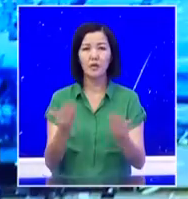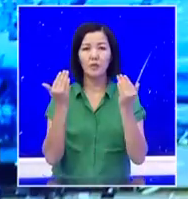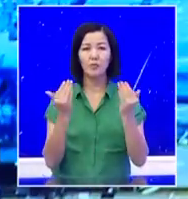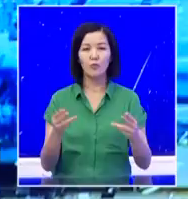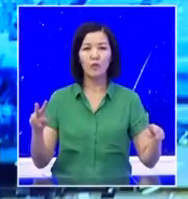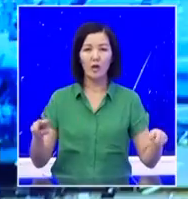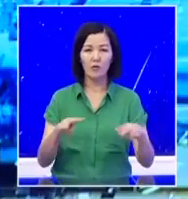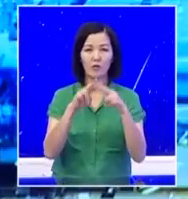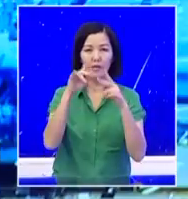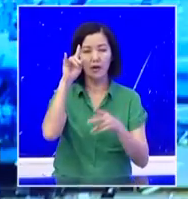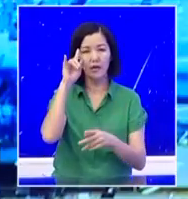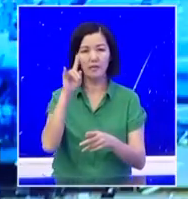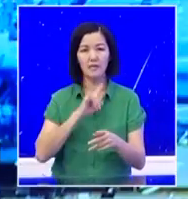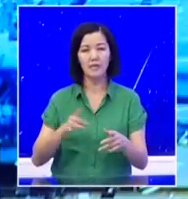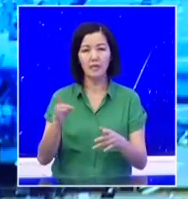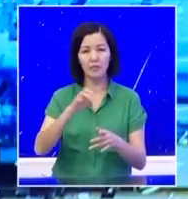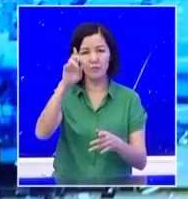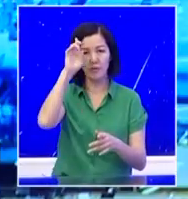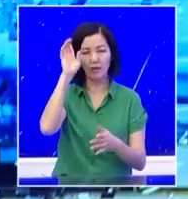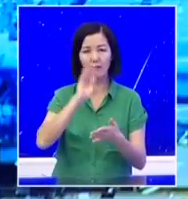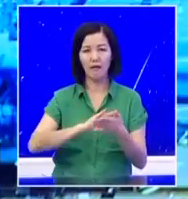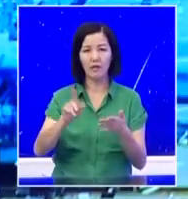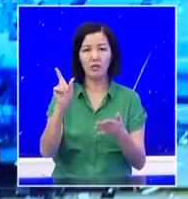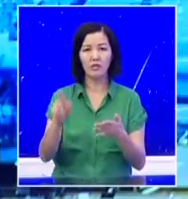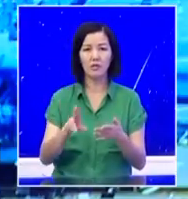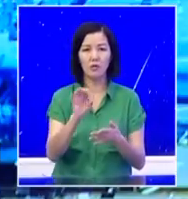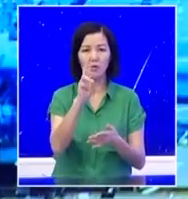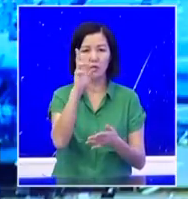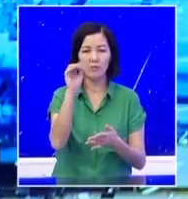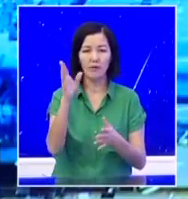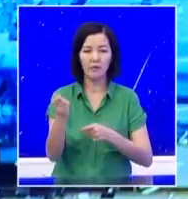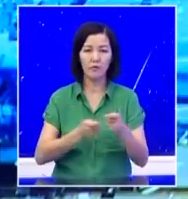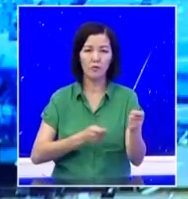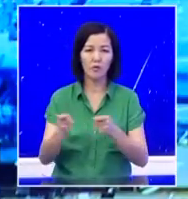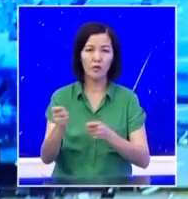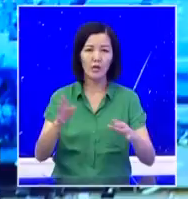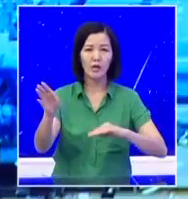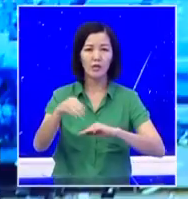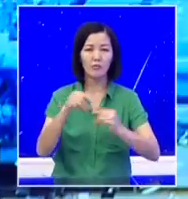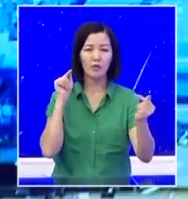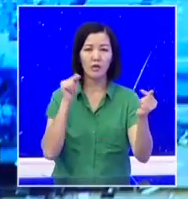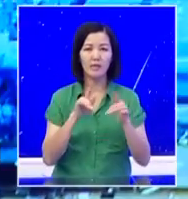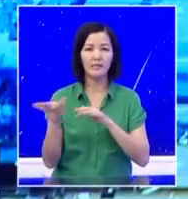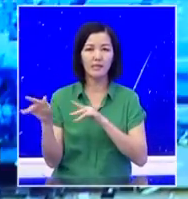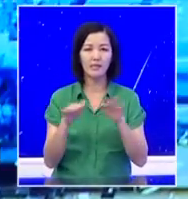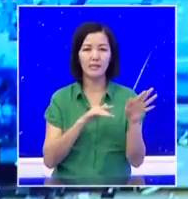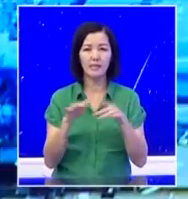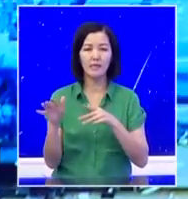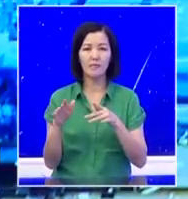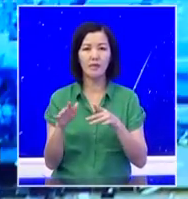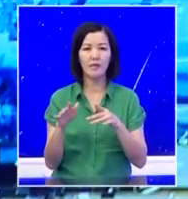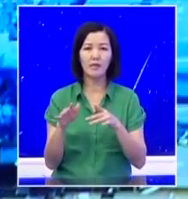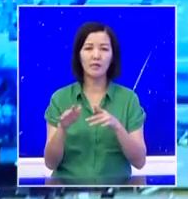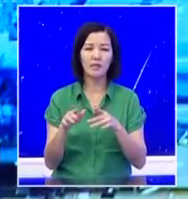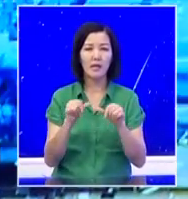Бүгін Ақордада Қазақстан Республикасының мемлекеттік хатшысы Қырымбек Көшербаевтың төрағалығымен жемқорлыққа қарсы іс-қимыл мәселелері